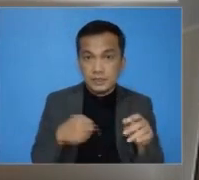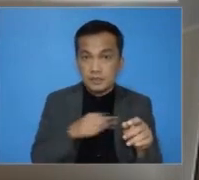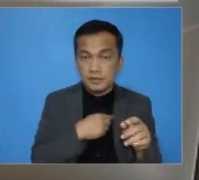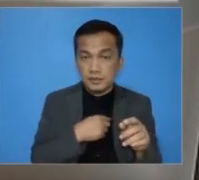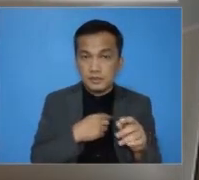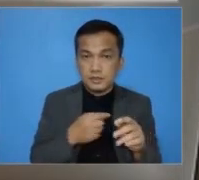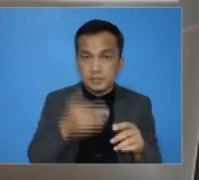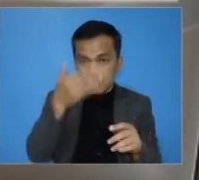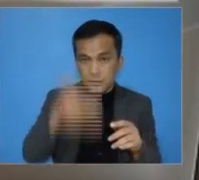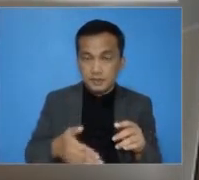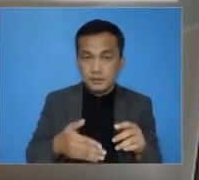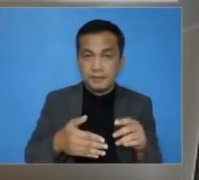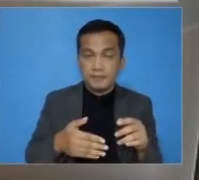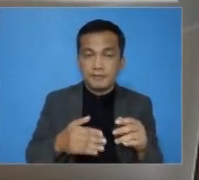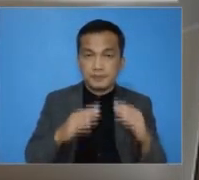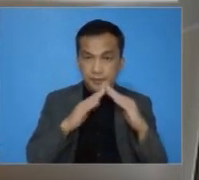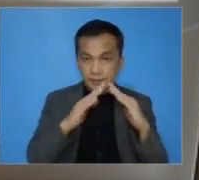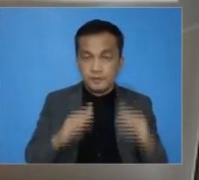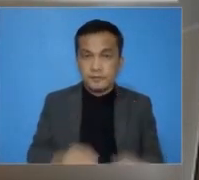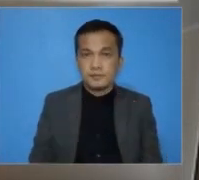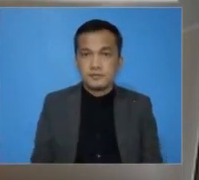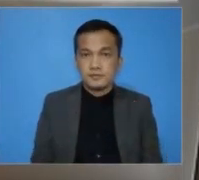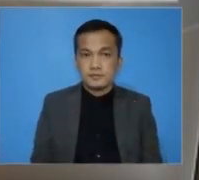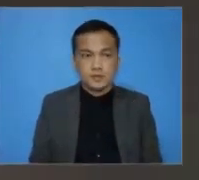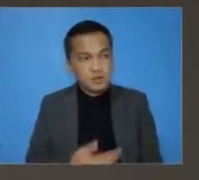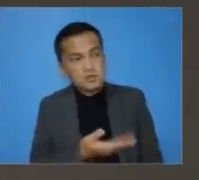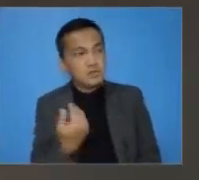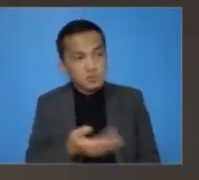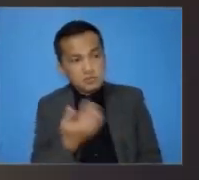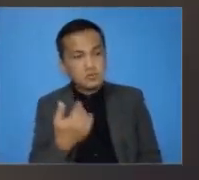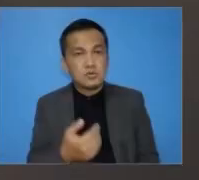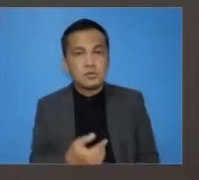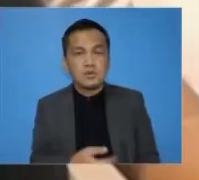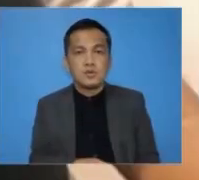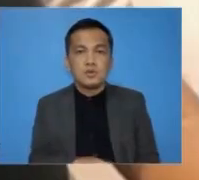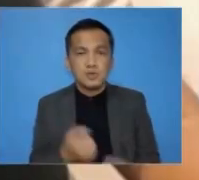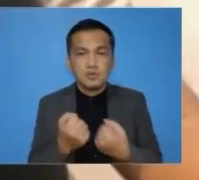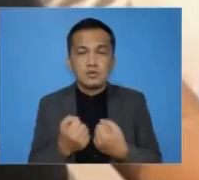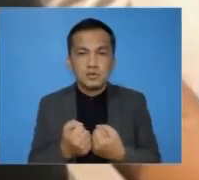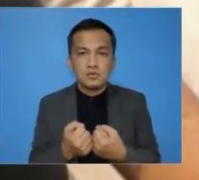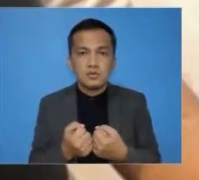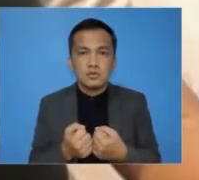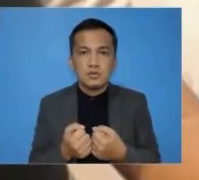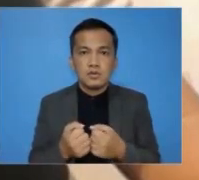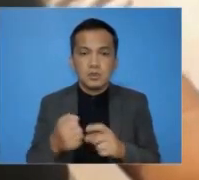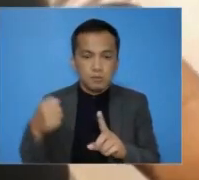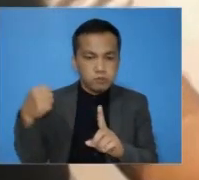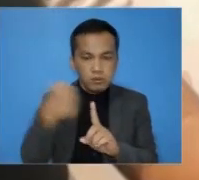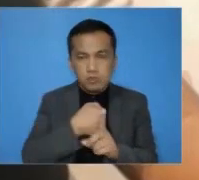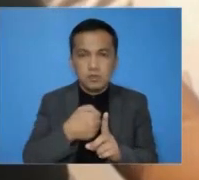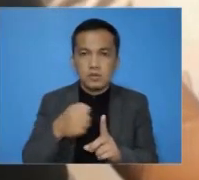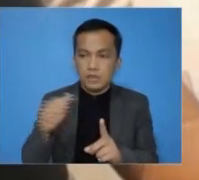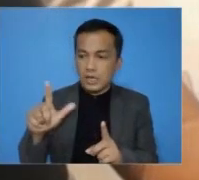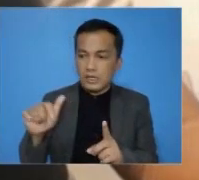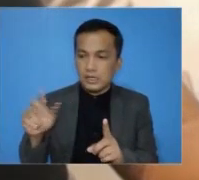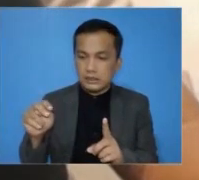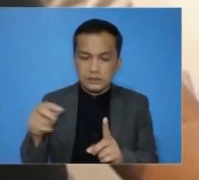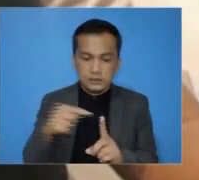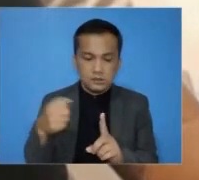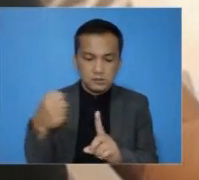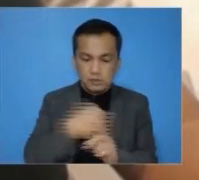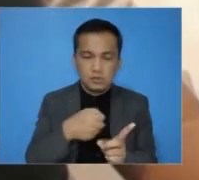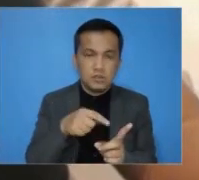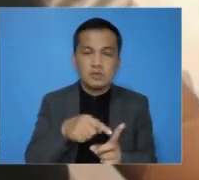namin. Hinamon-hamon niya po ng suntukan. Bigla na lang sinuntok nitong si Alan Macaraeg, itong kapatid po si Jeffrey.